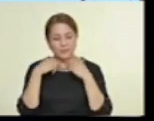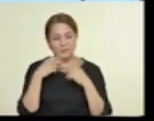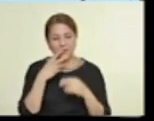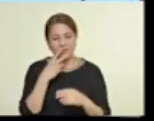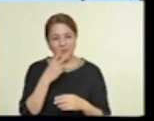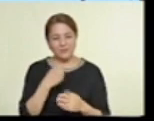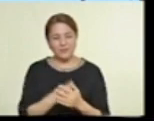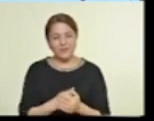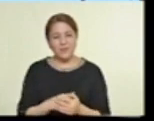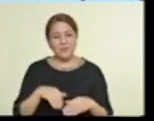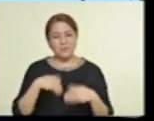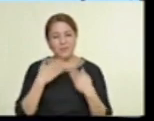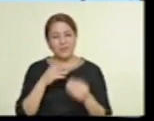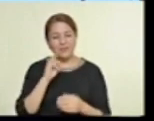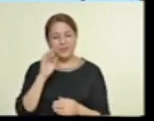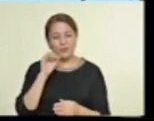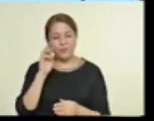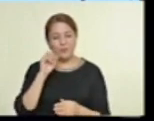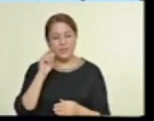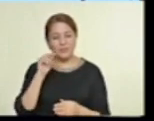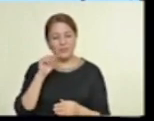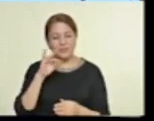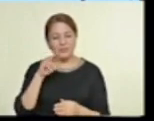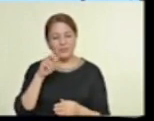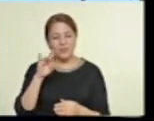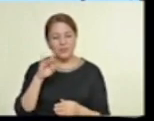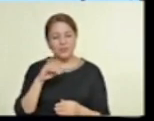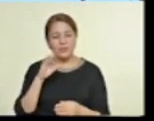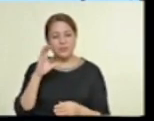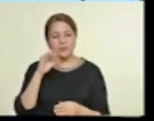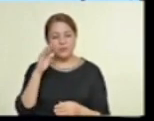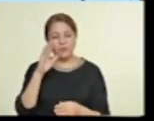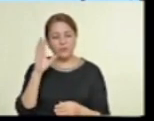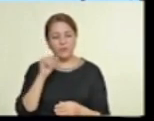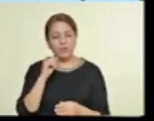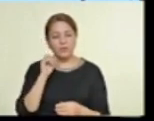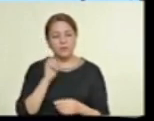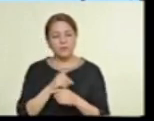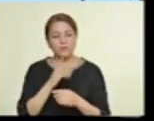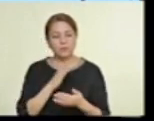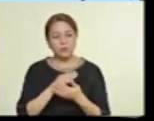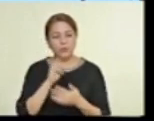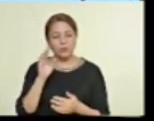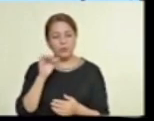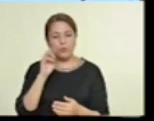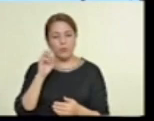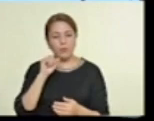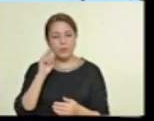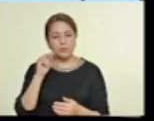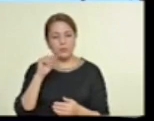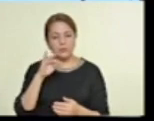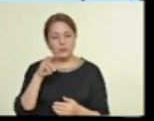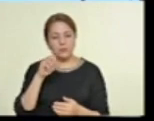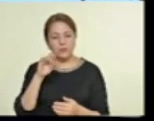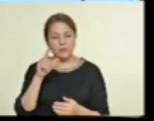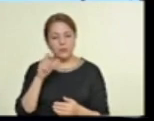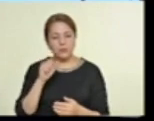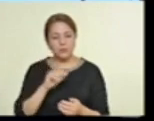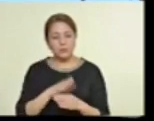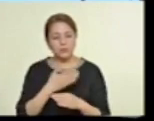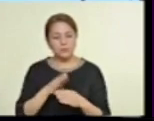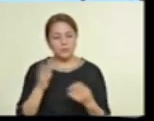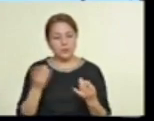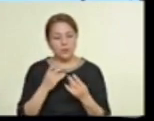qarating. Berilgan ko'makchilarni biz sof ko'makchilarga va vazifadosh ko'makchilarga ajratishimiz